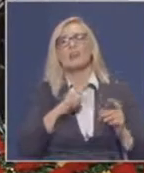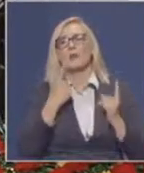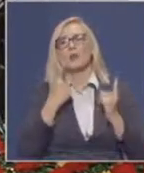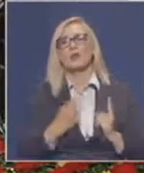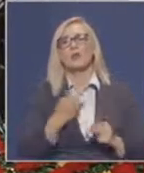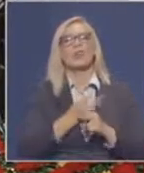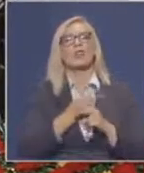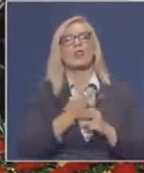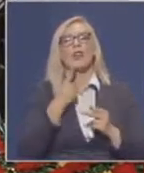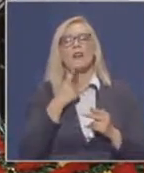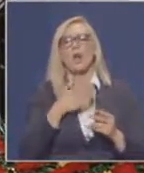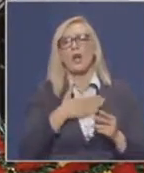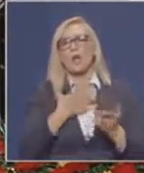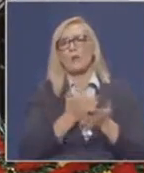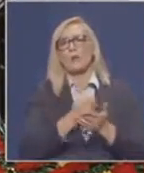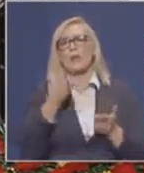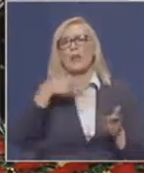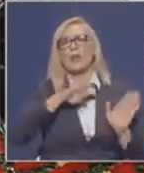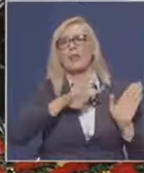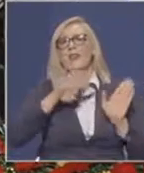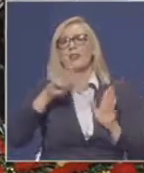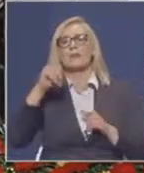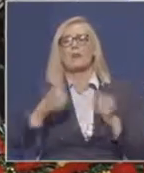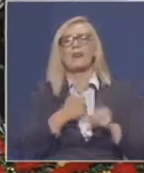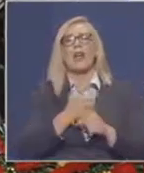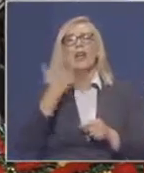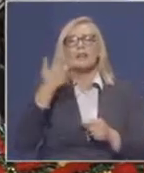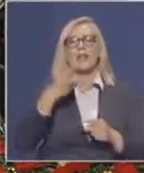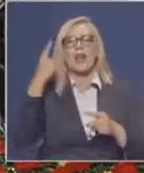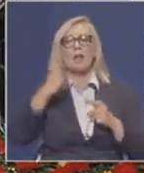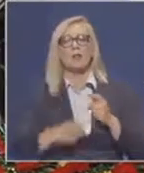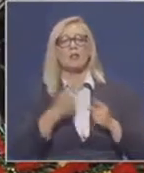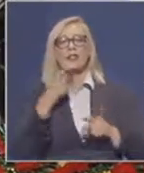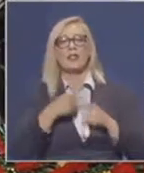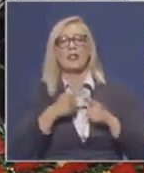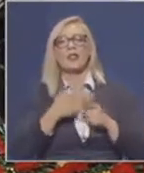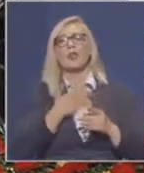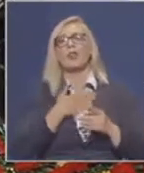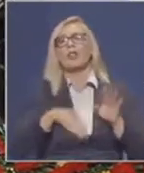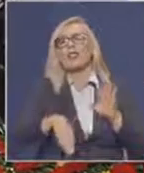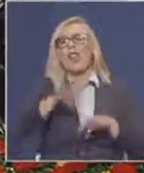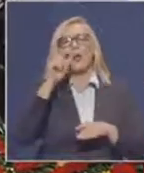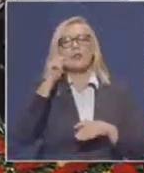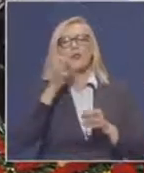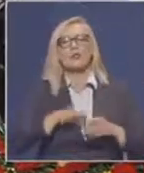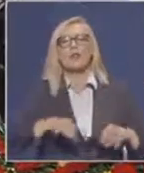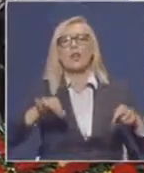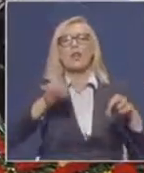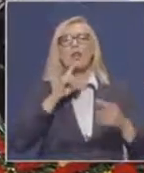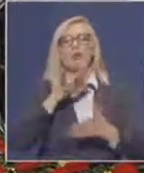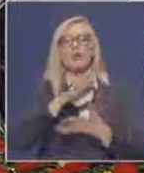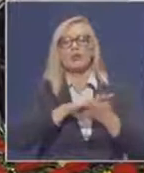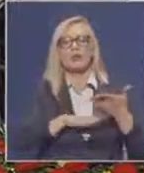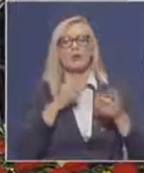во 91-та е третата и последна фаза на најголемиот национален проект во нашата историја, започнат и